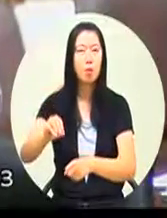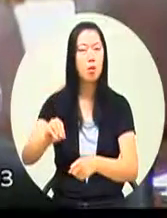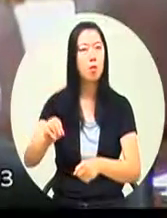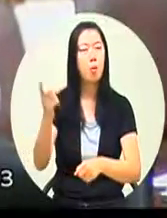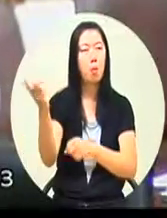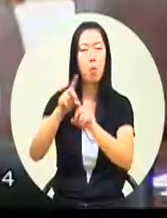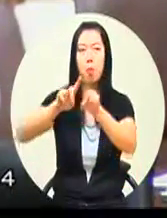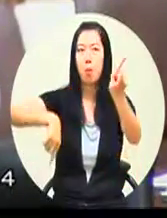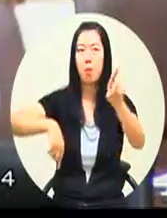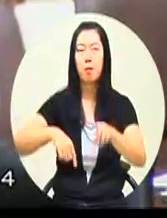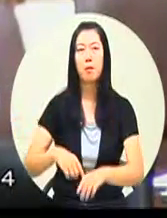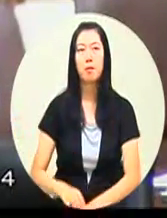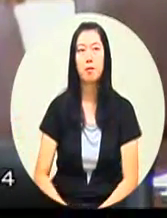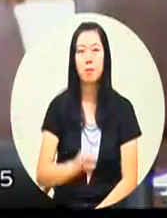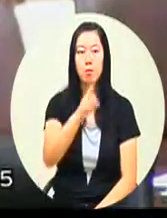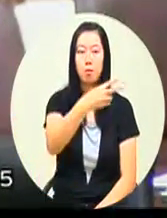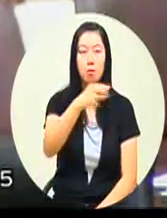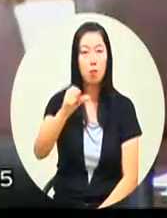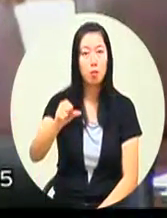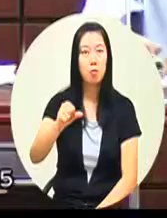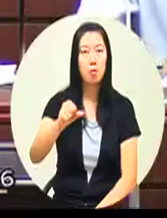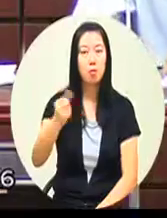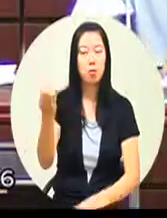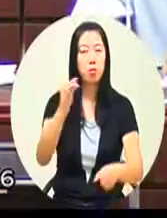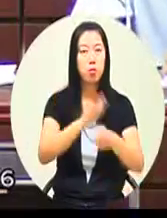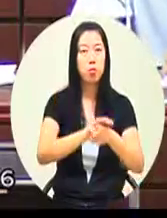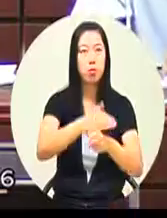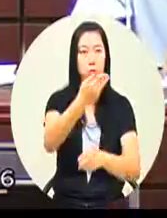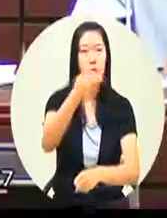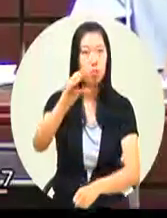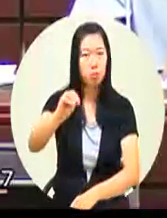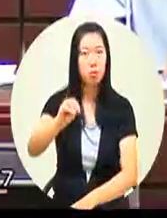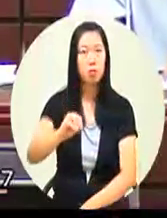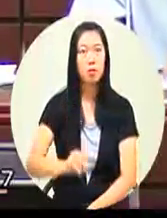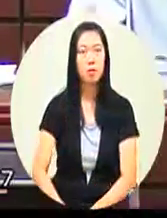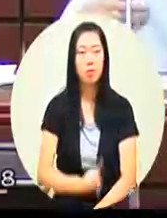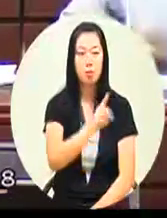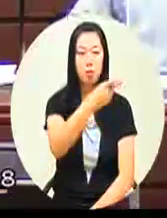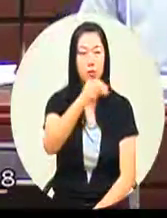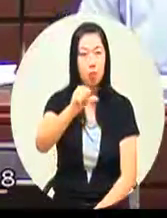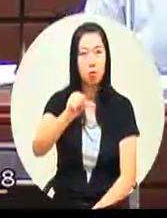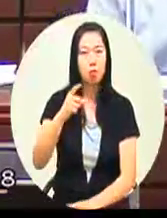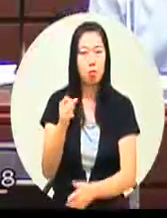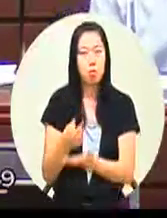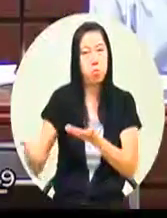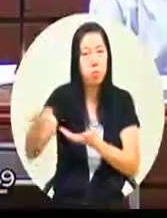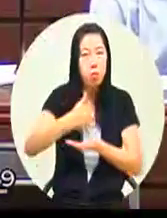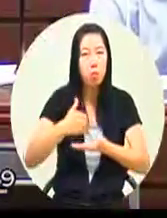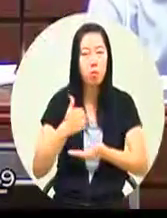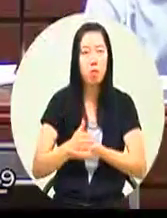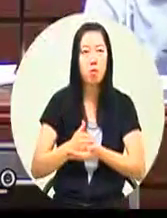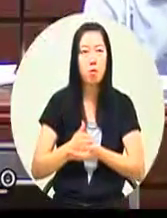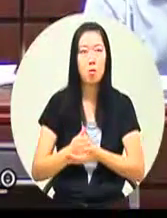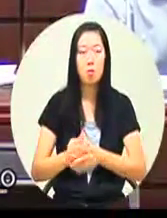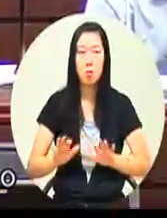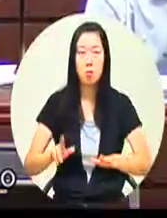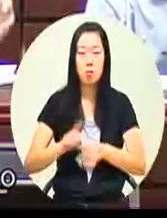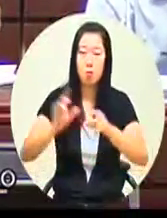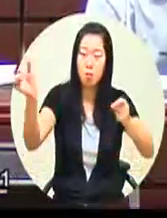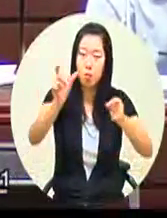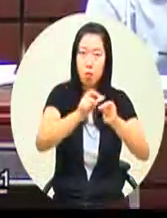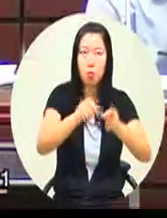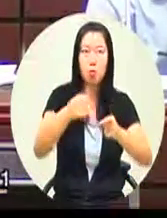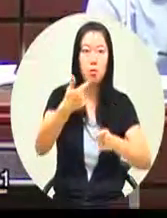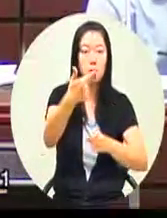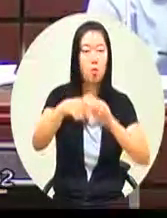嘛。 一公顷9万。 一公顷9万。哎， 啊，按一公顷安尼收成啦，哈、哦，那这边的放来去安尼